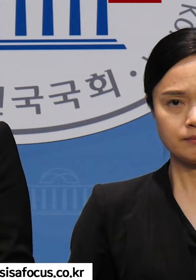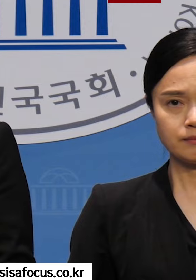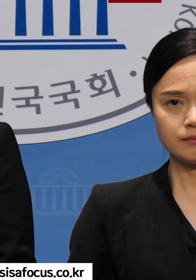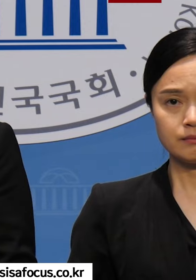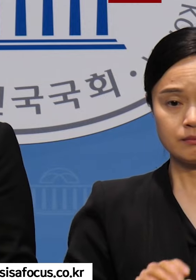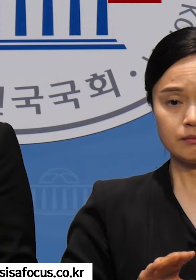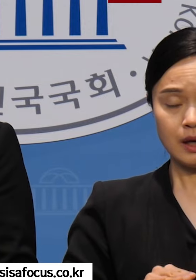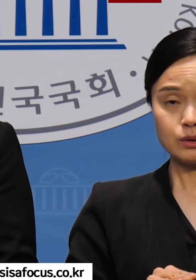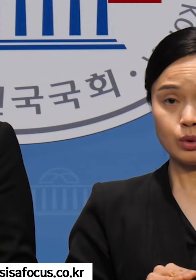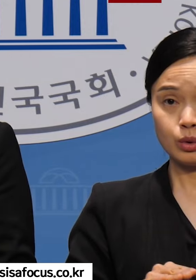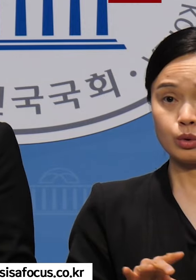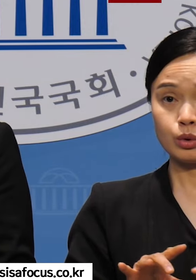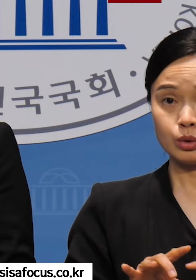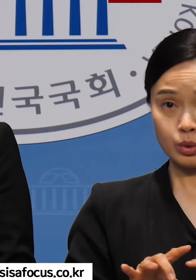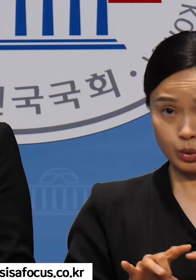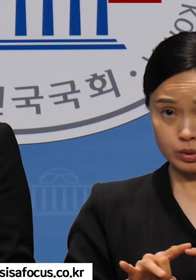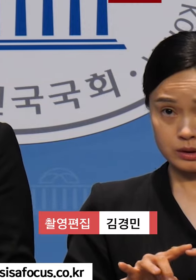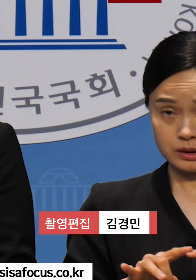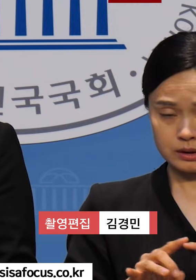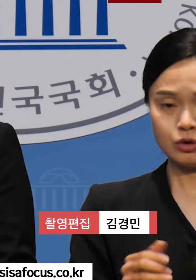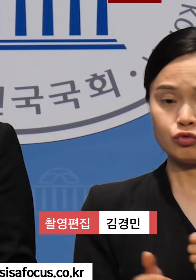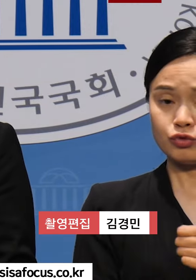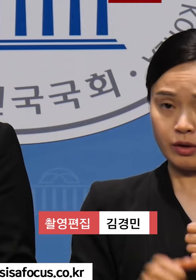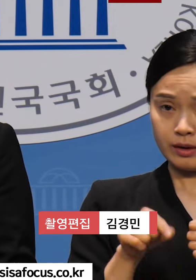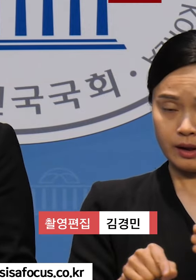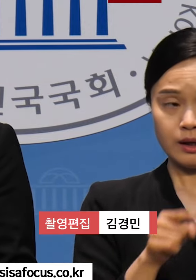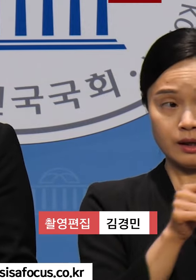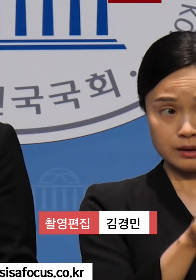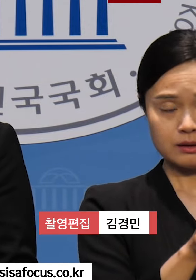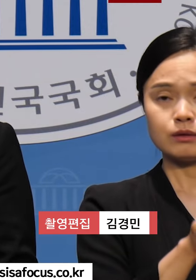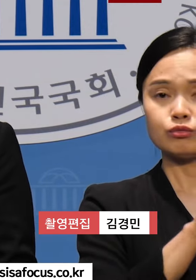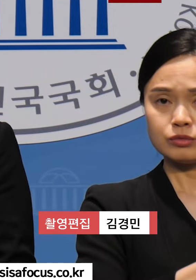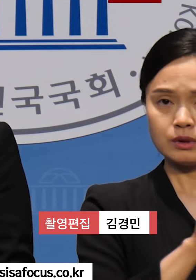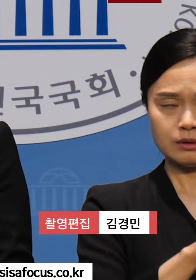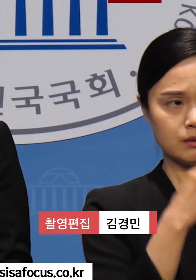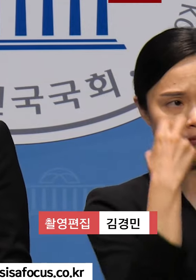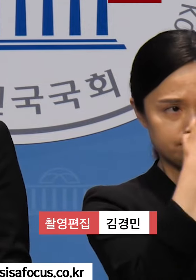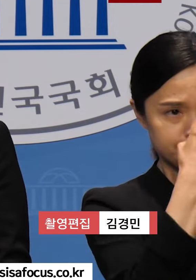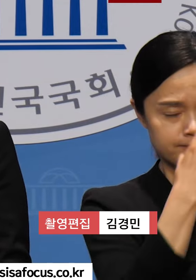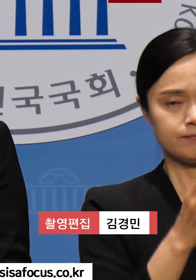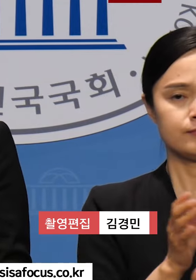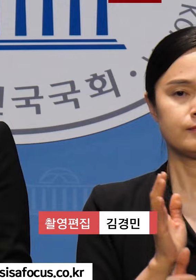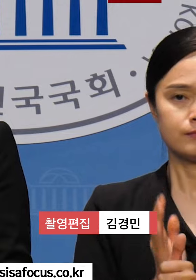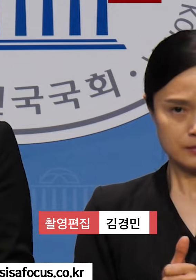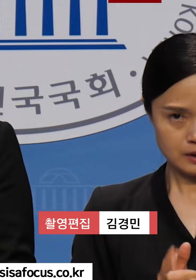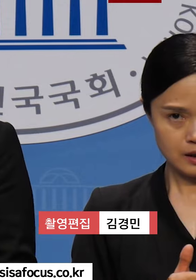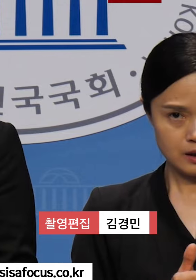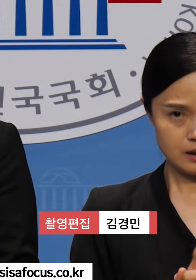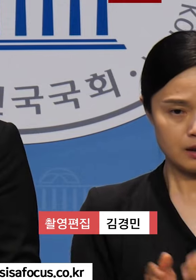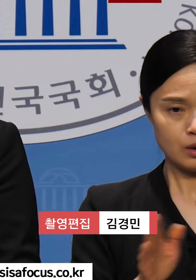방심위가 이 사안을 신속하게 심사하여 MBC가 공영방송으로서의